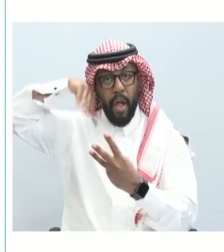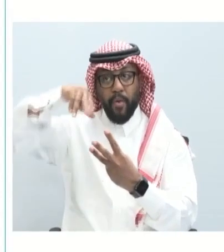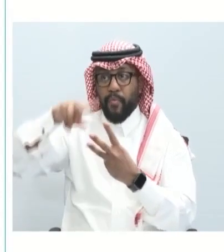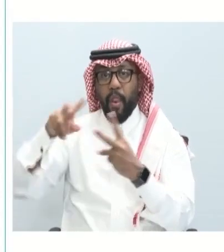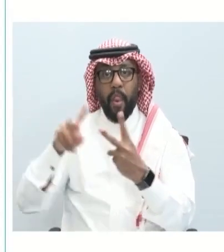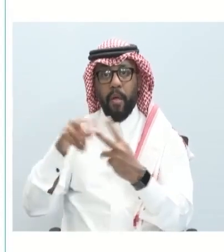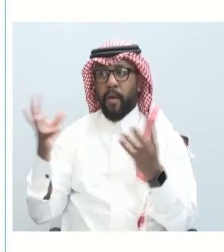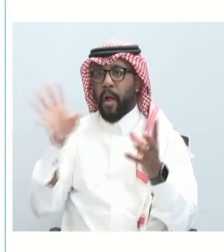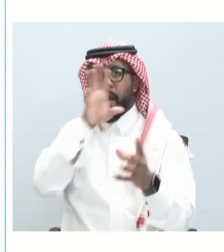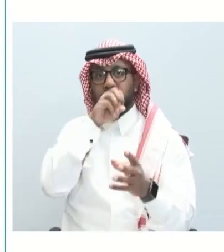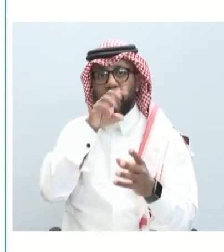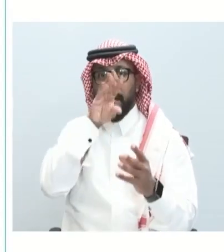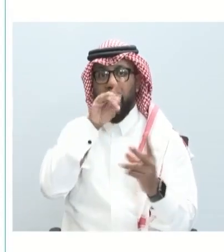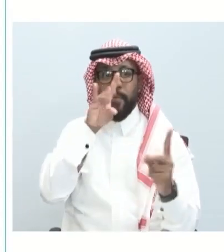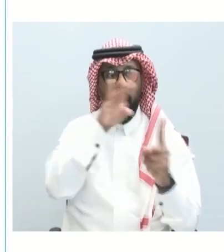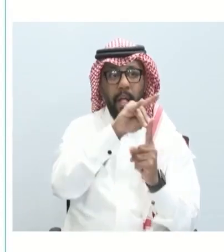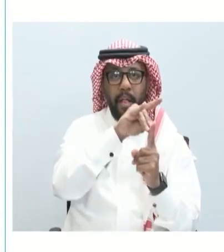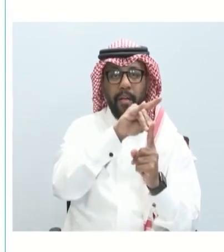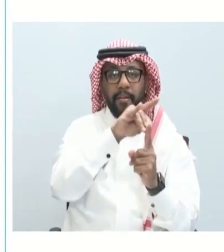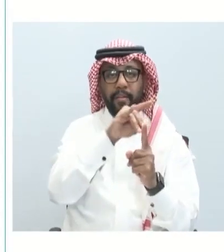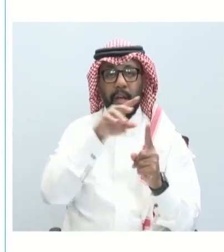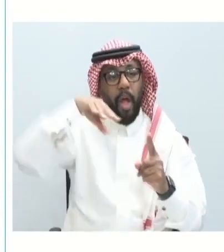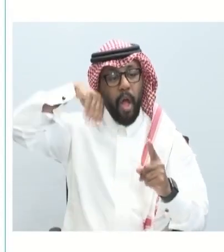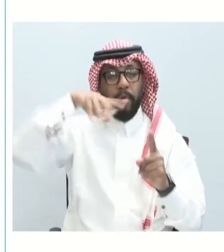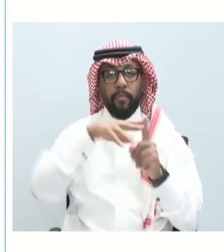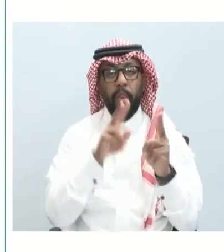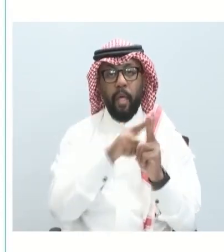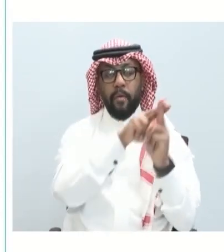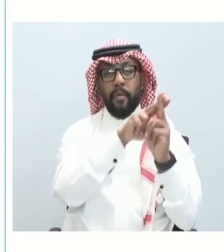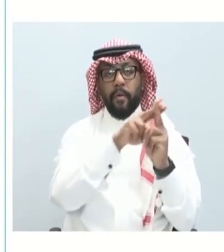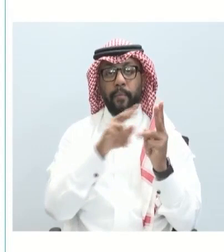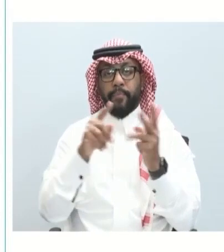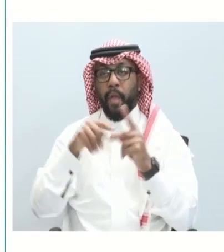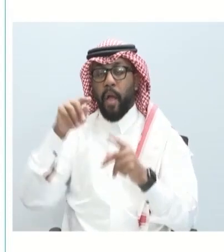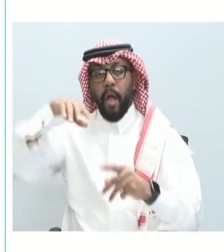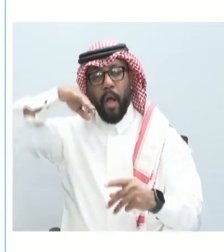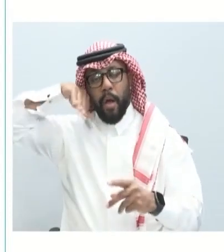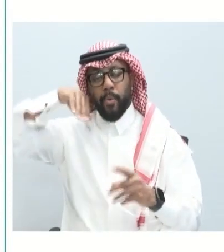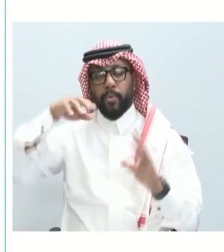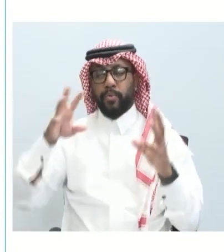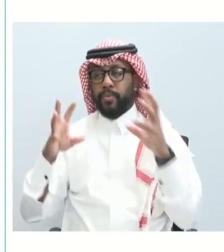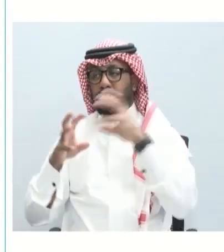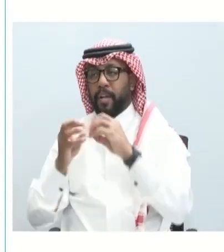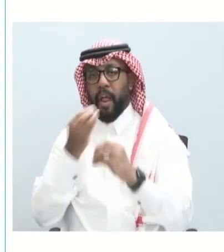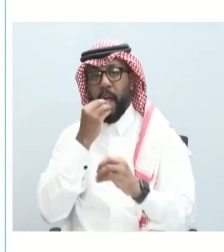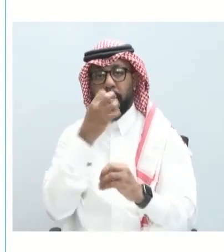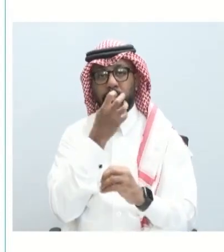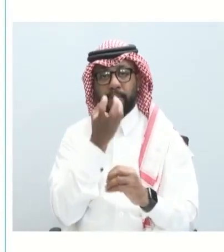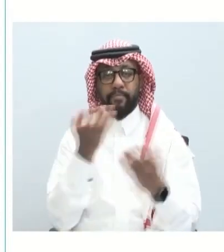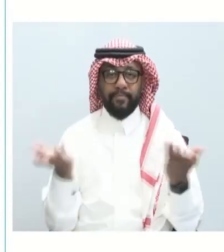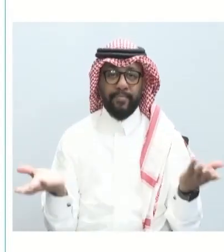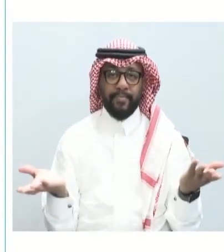فسوف يفترس الكلب الخروف ولو ترك الخروف والخضروات فسوف يلتهم الخروف الخضاوه